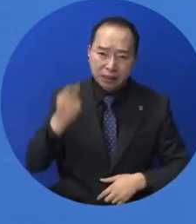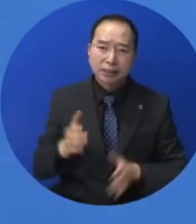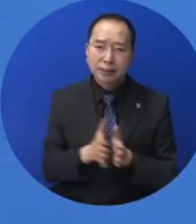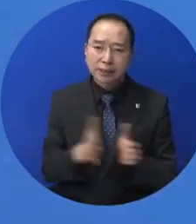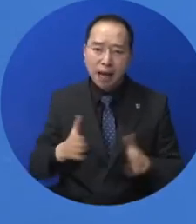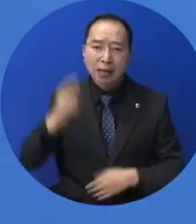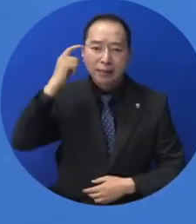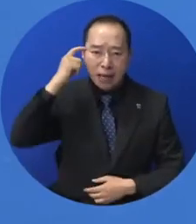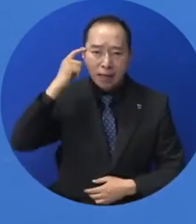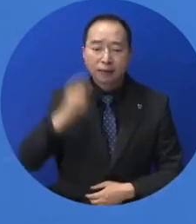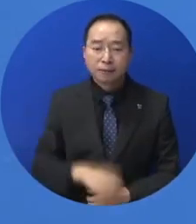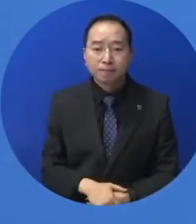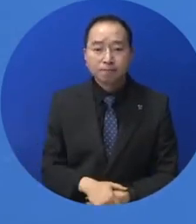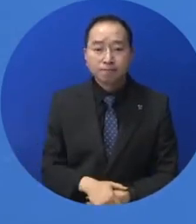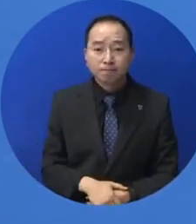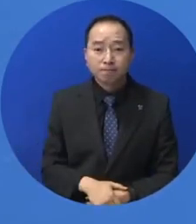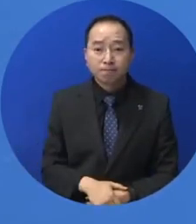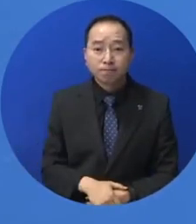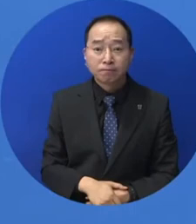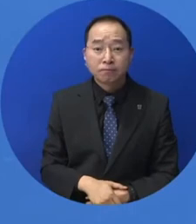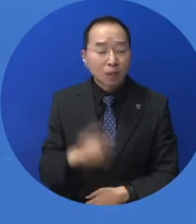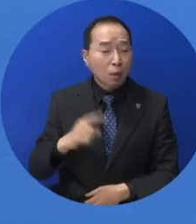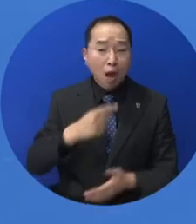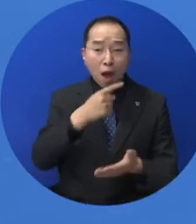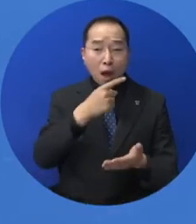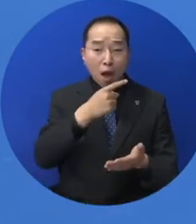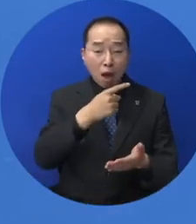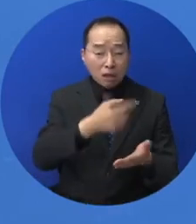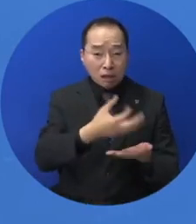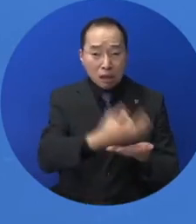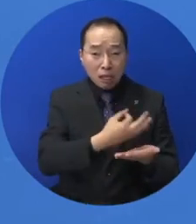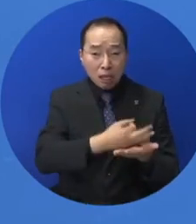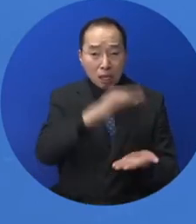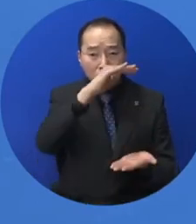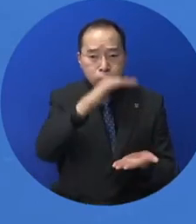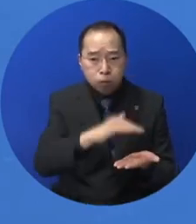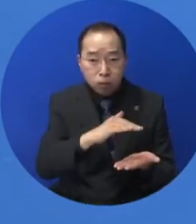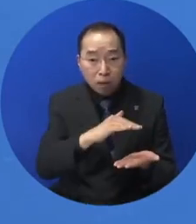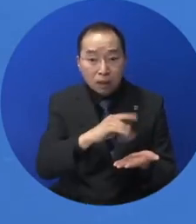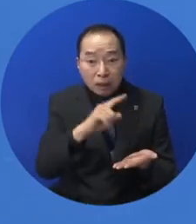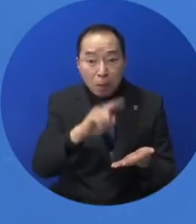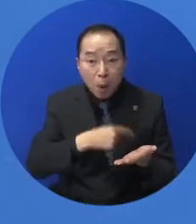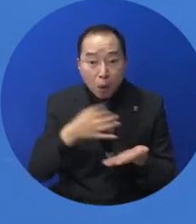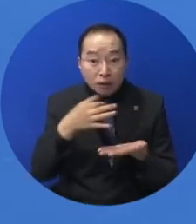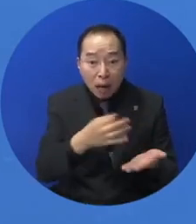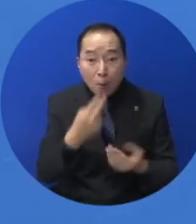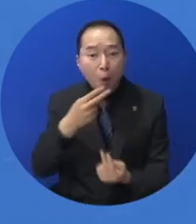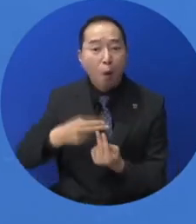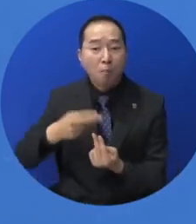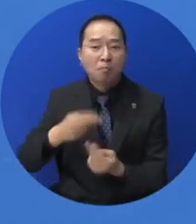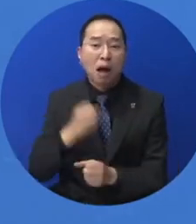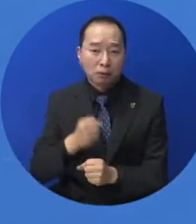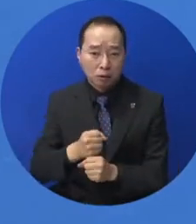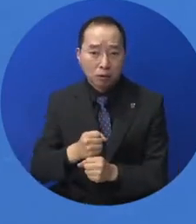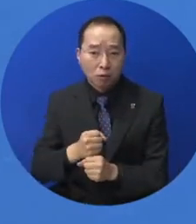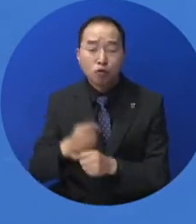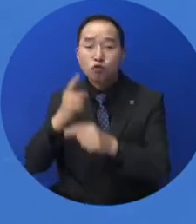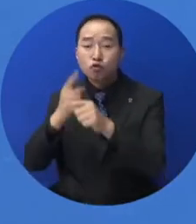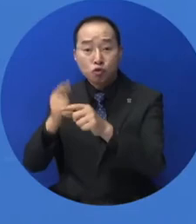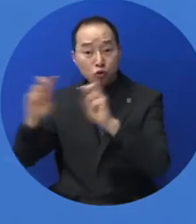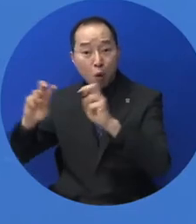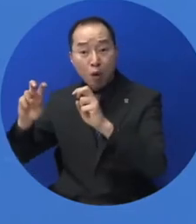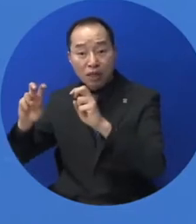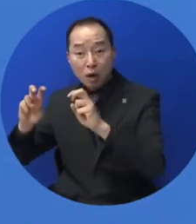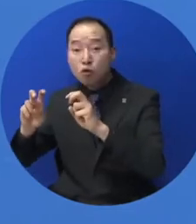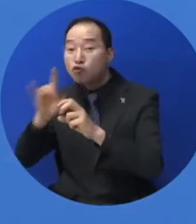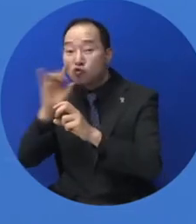시행할 생각입니다. 그리고 손실보상제와 같은 보험제도를 만들어서 중소기업 중앙회가 하고